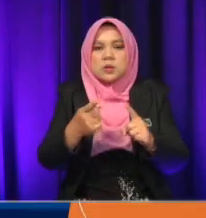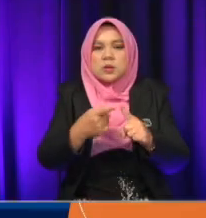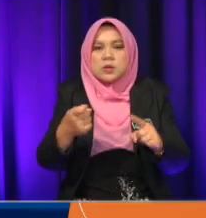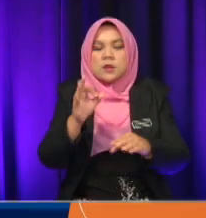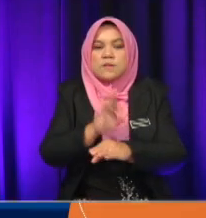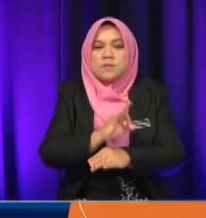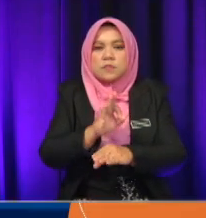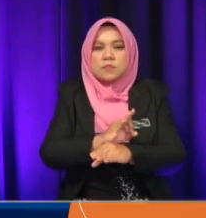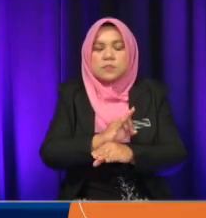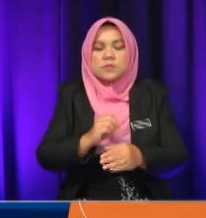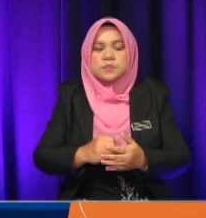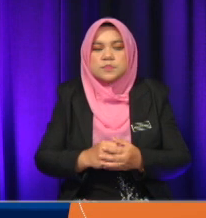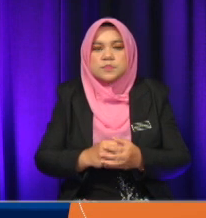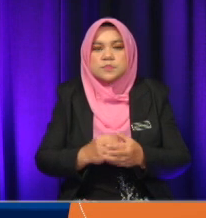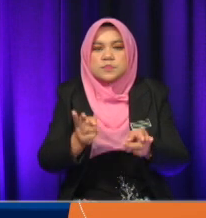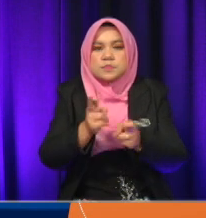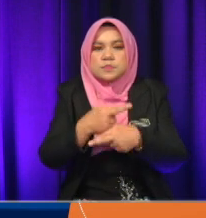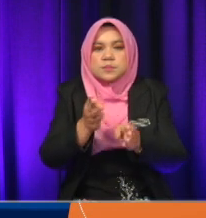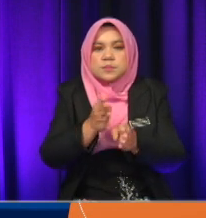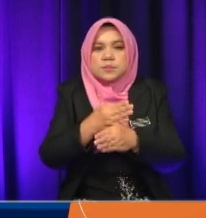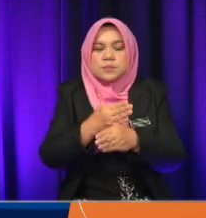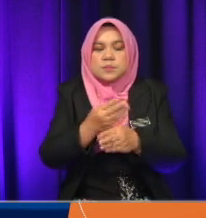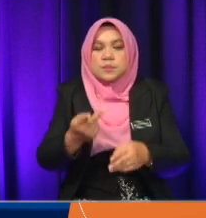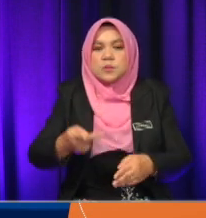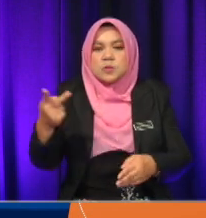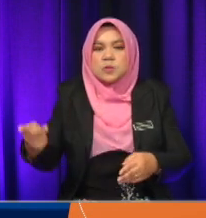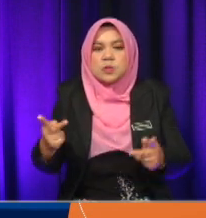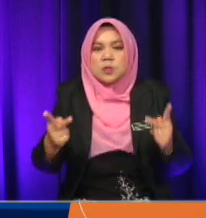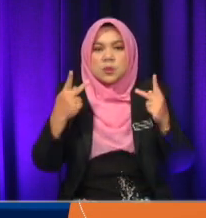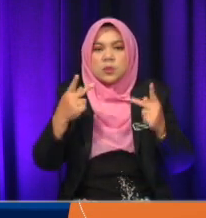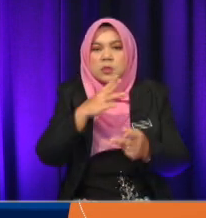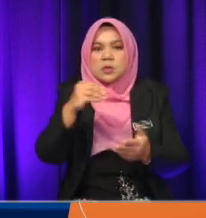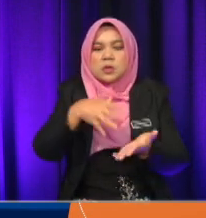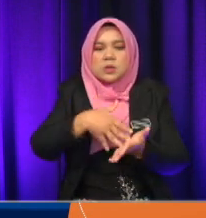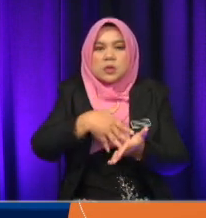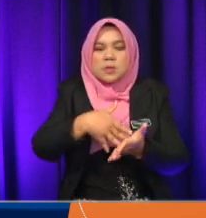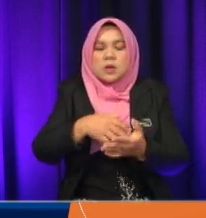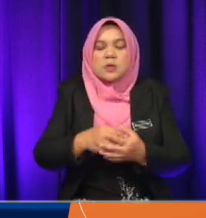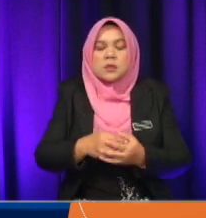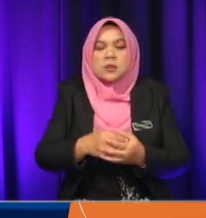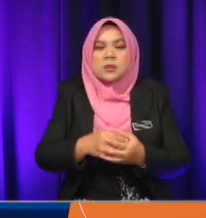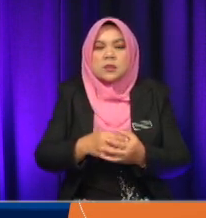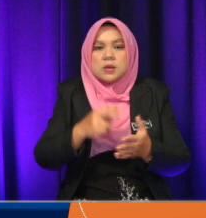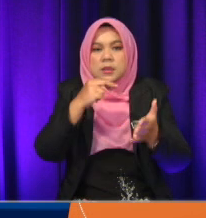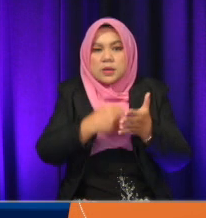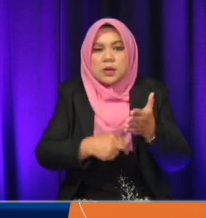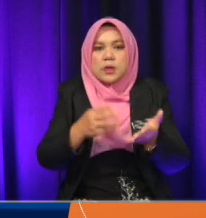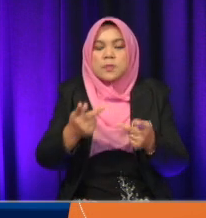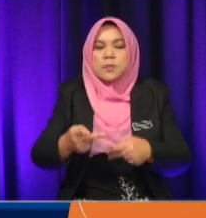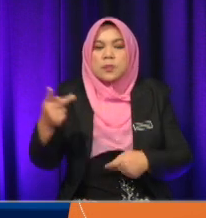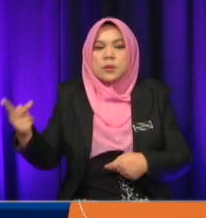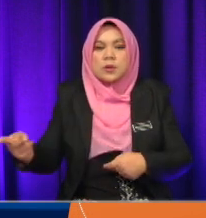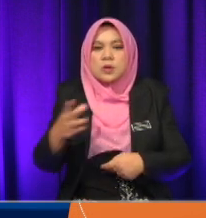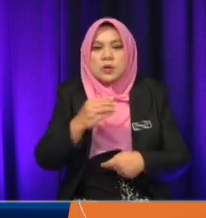fungsi, reka bentuk produk, kekuatan dan kelemahan produk itu, dan nilai produk dan juga